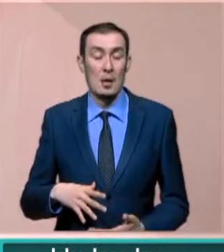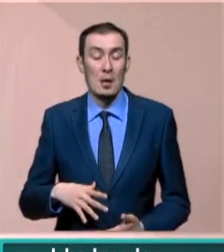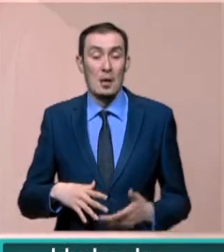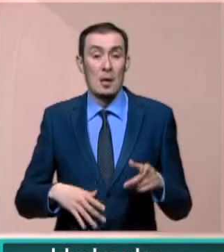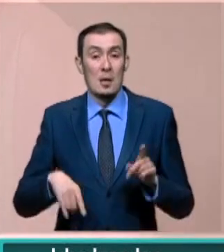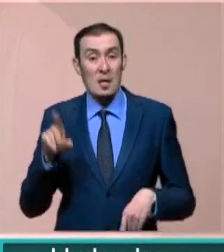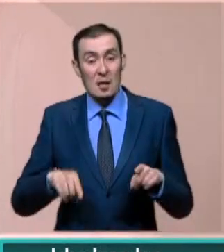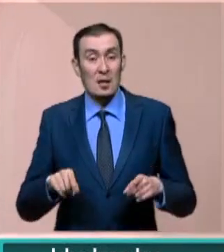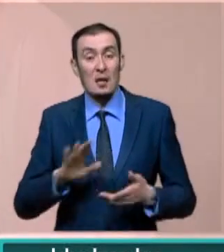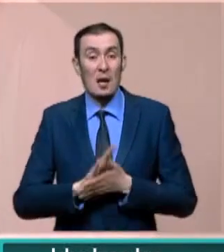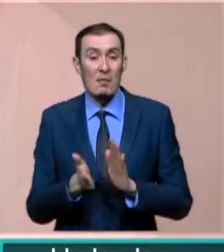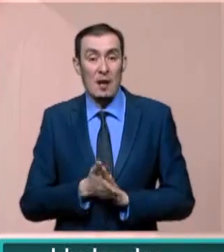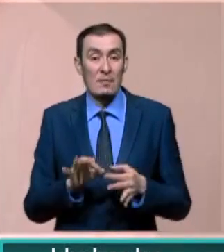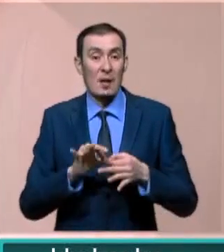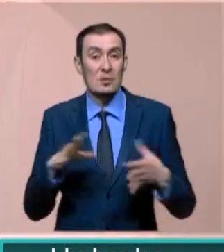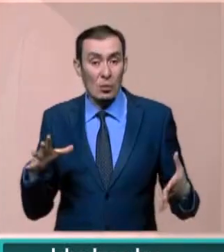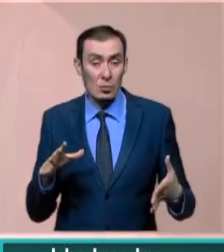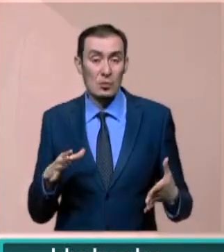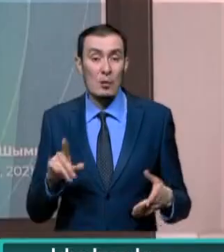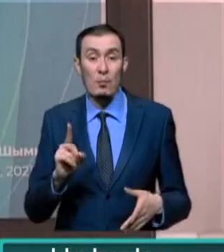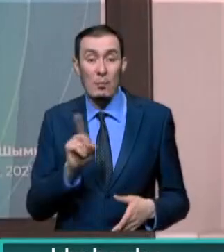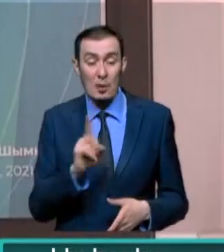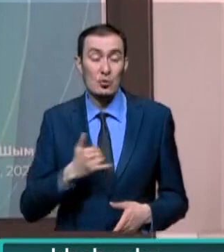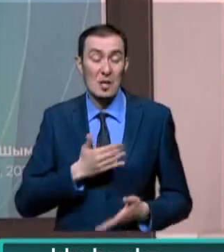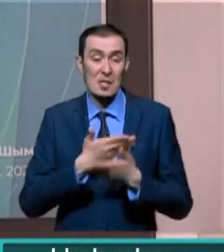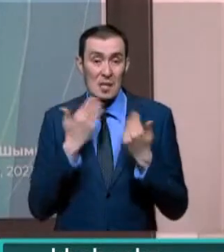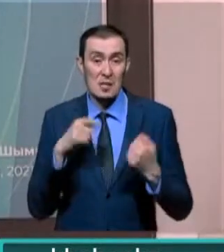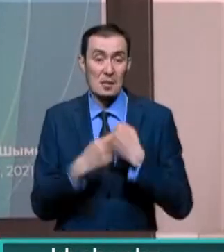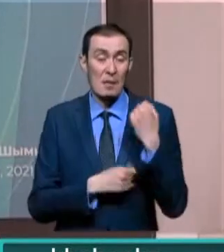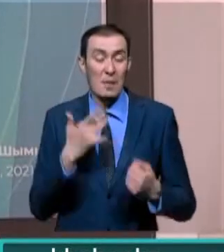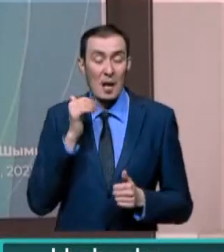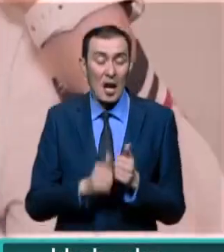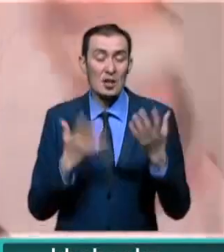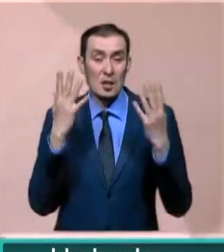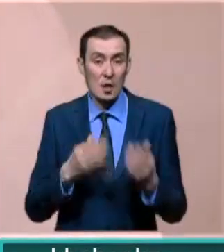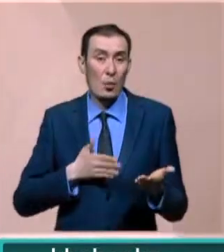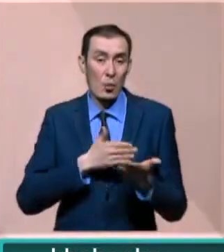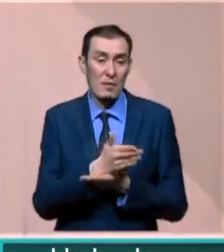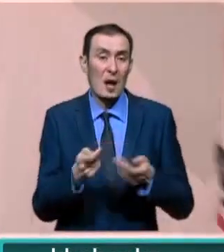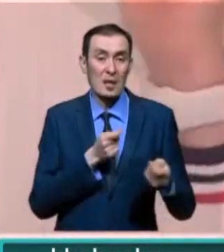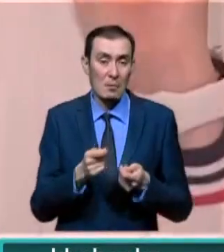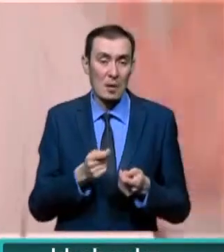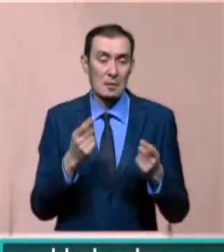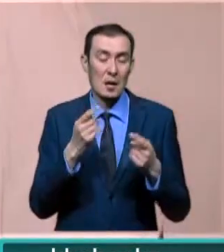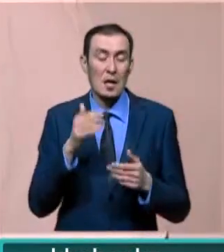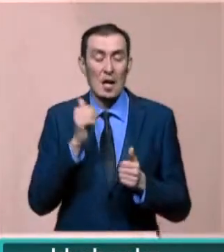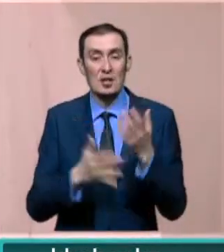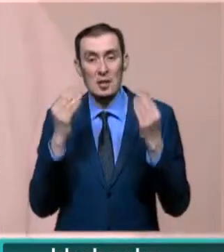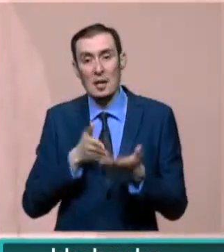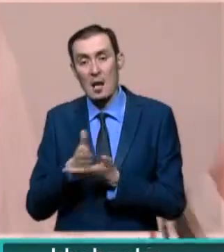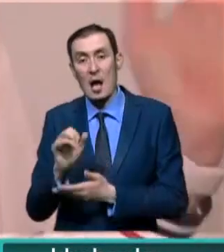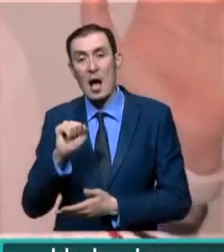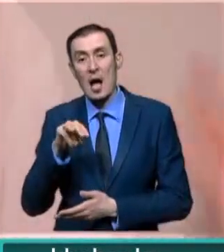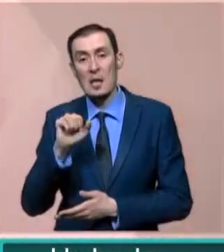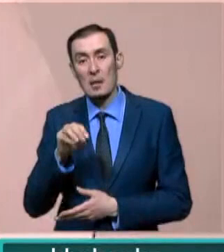некоторые договора расторгнуть, так как нету сырья. Мы каждый день ходим. Акимат стучим, мы каждый день Атамикен стучим,